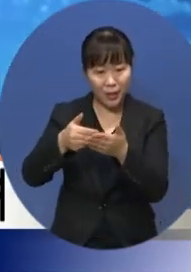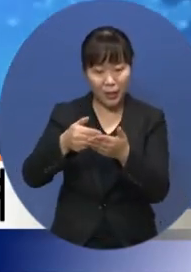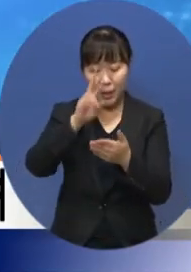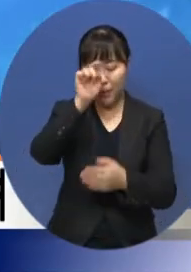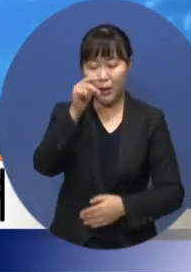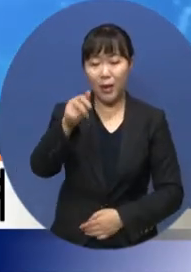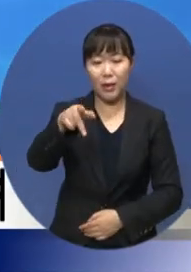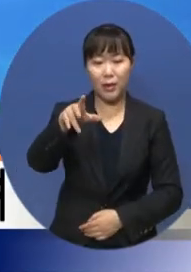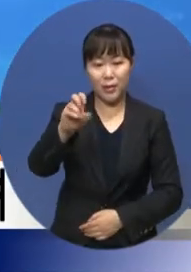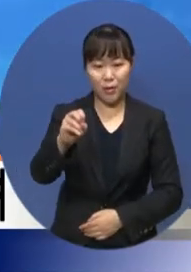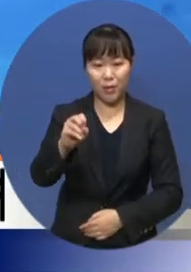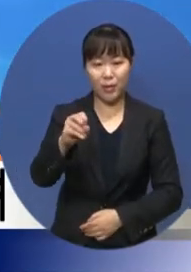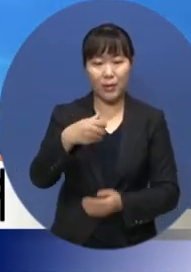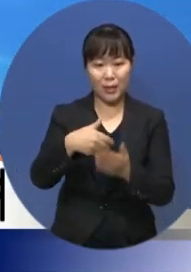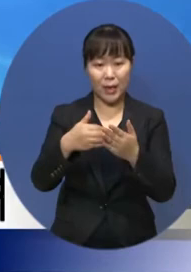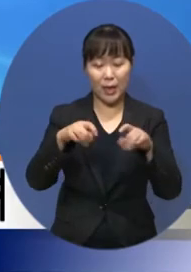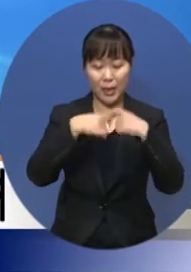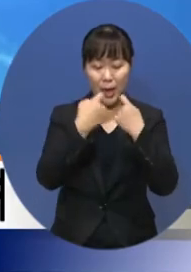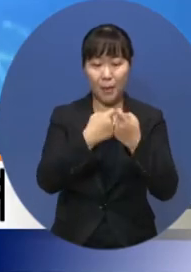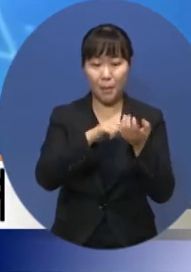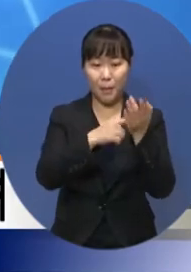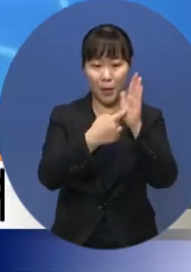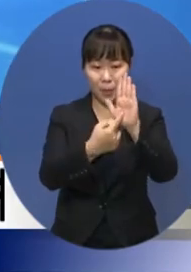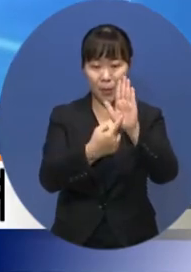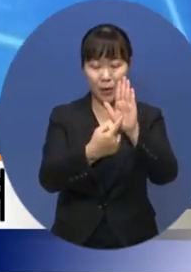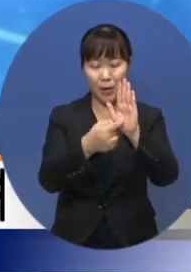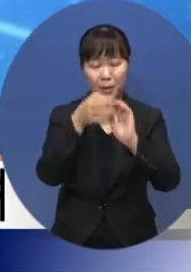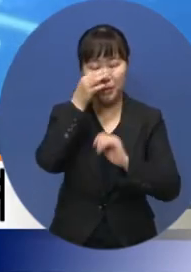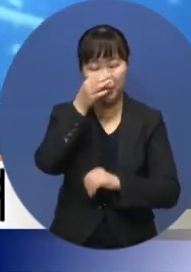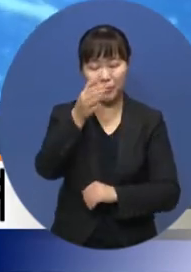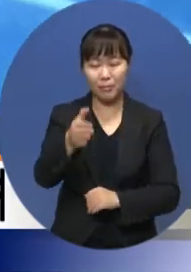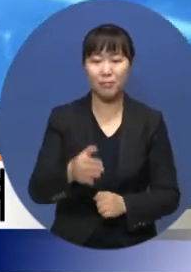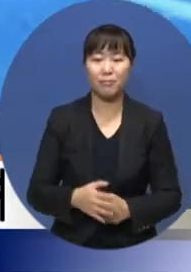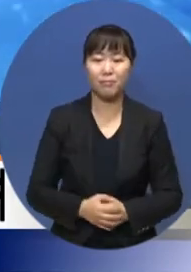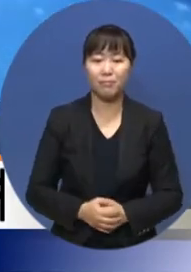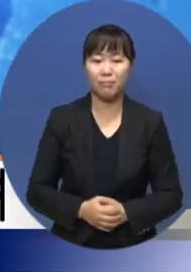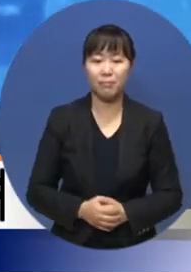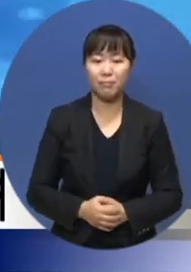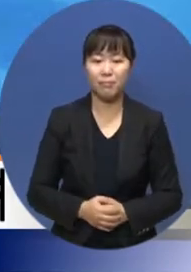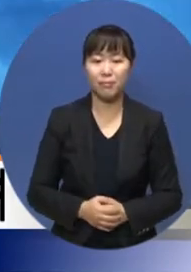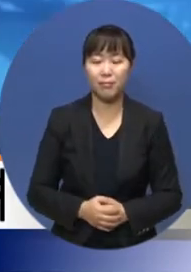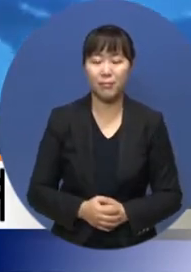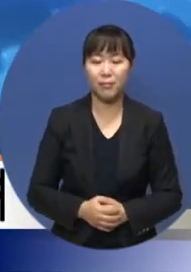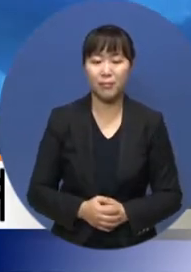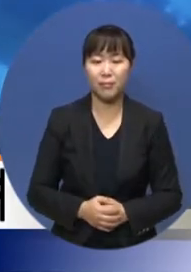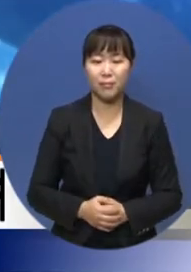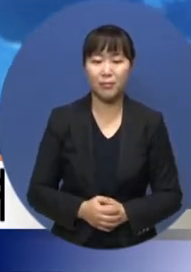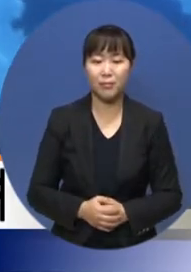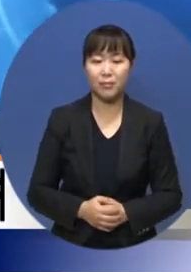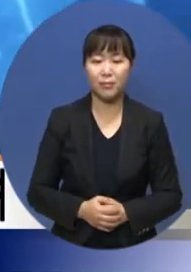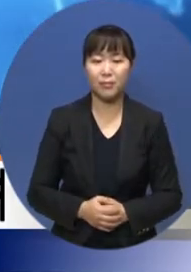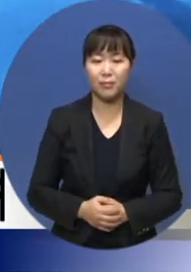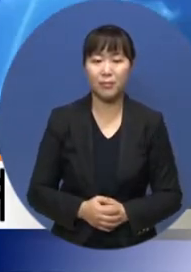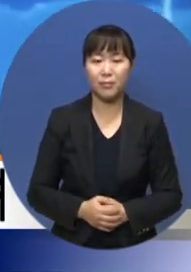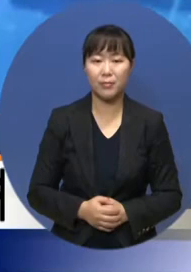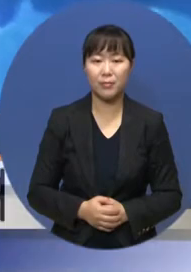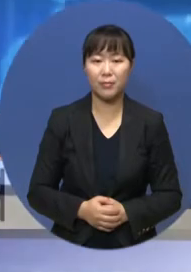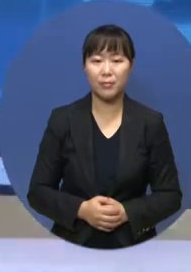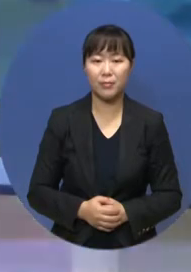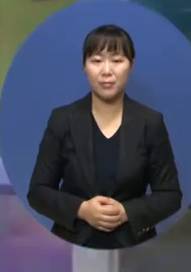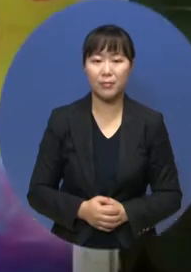박혜정 작가의 개인전이 전남 여수에서 열렸습니다. 그 작품 세계를 이소영 기자가 소개합니다.